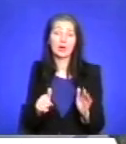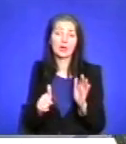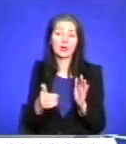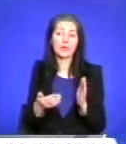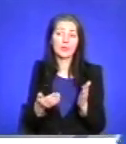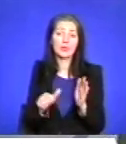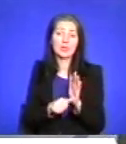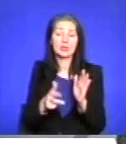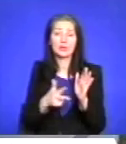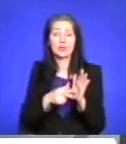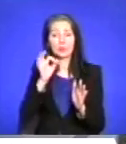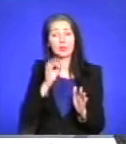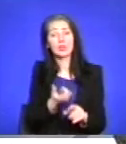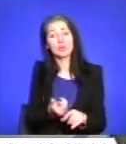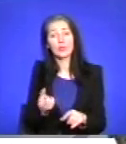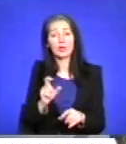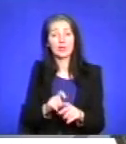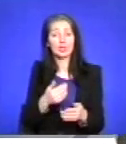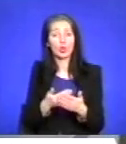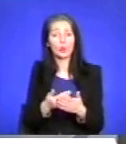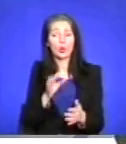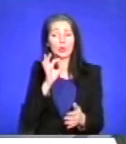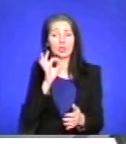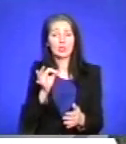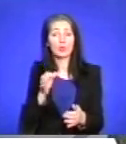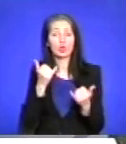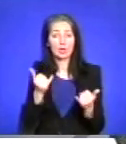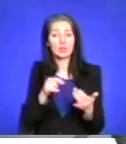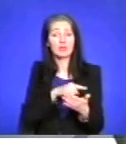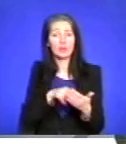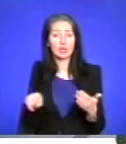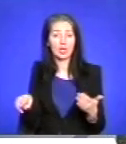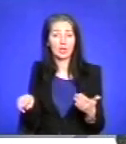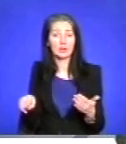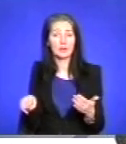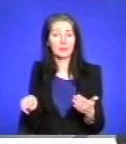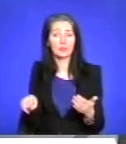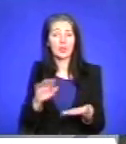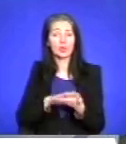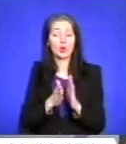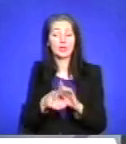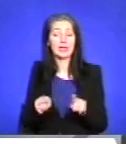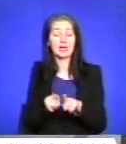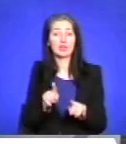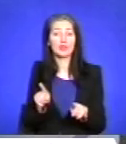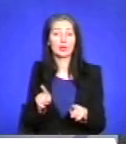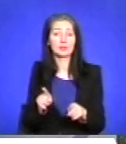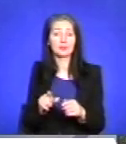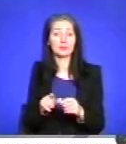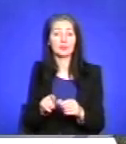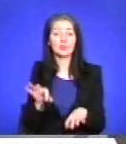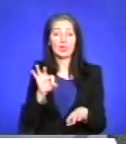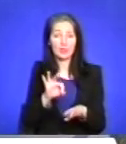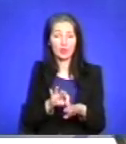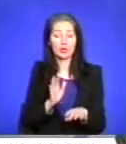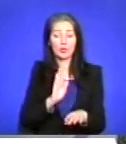6-8% перевищення. Тобто, скажімо так, зараз відмічається ситуація така, що все ж таки